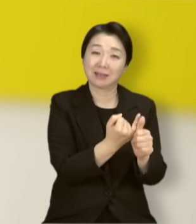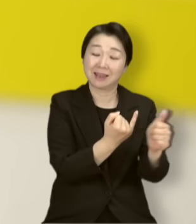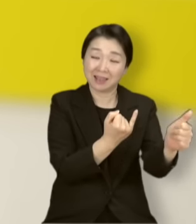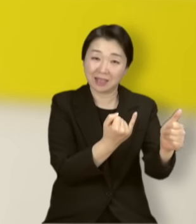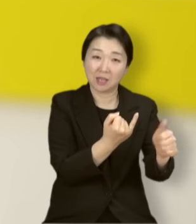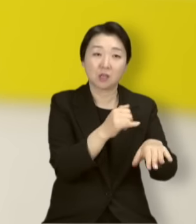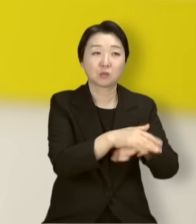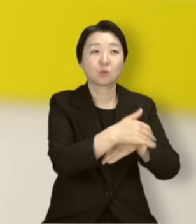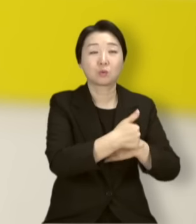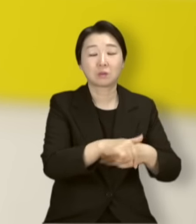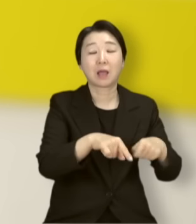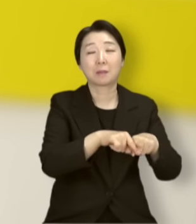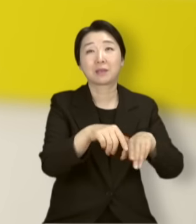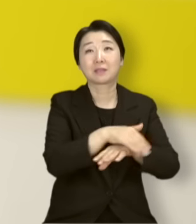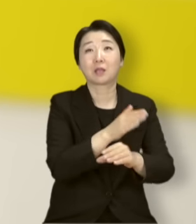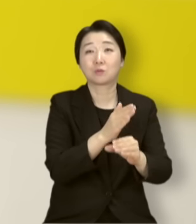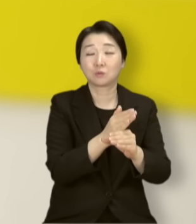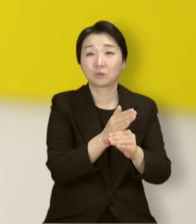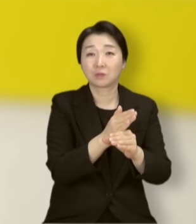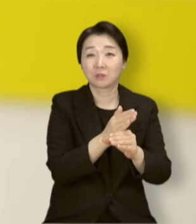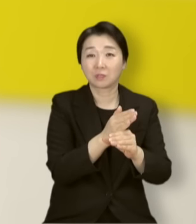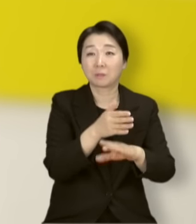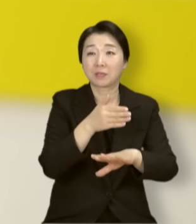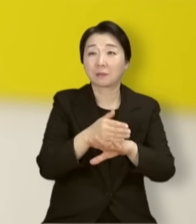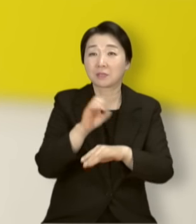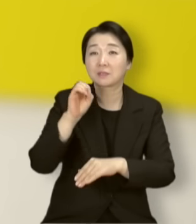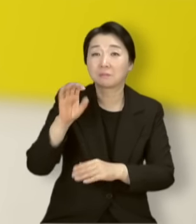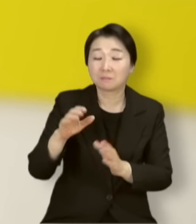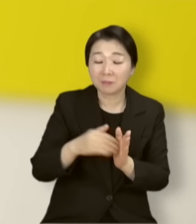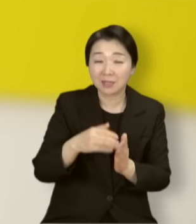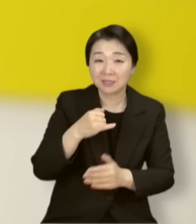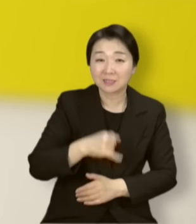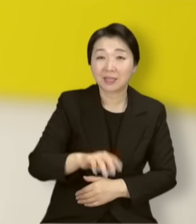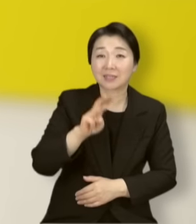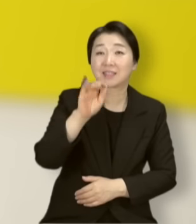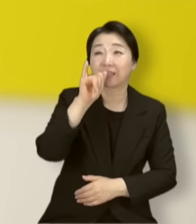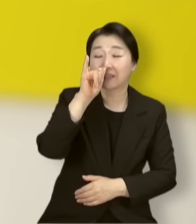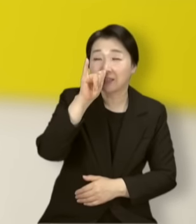너무 감사합니다. 야, 이 얘기를 하려고 네. 딸이 셋 있는